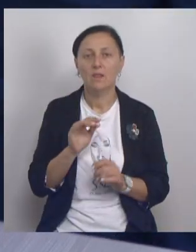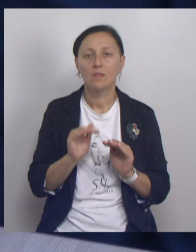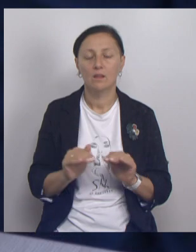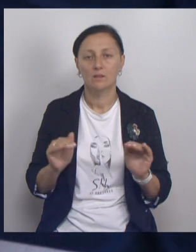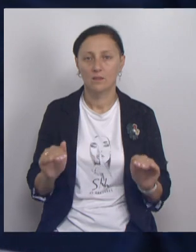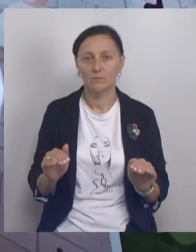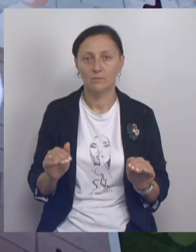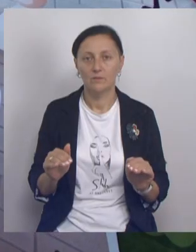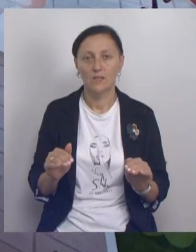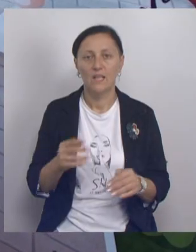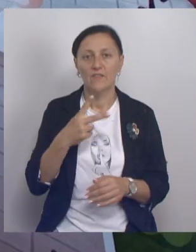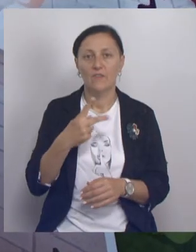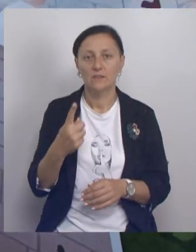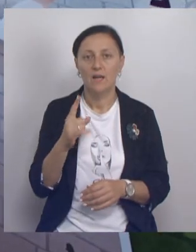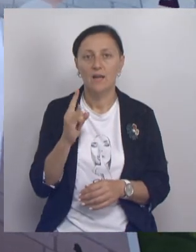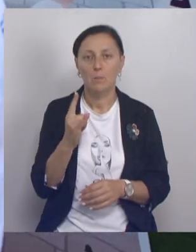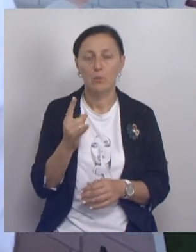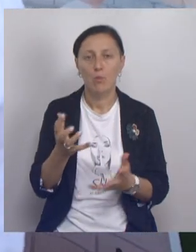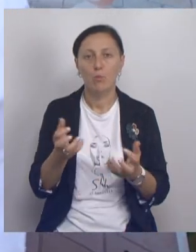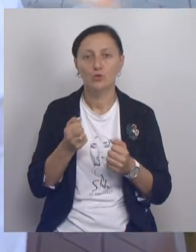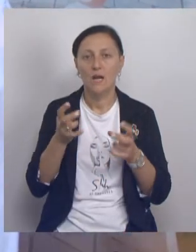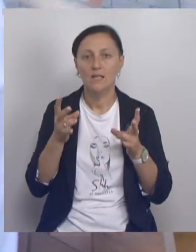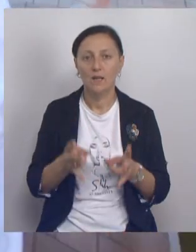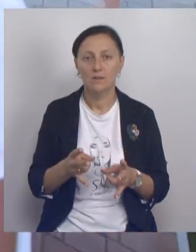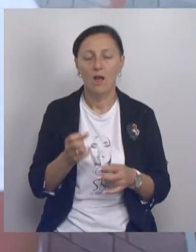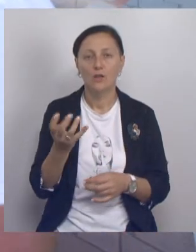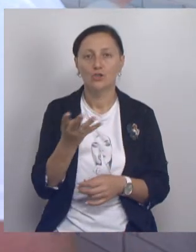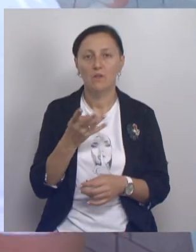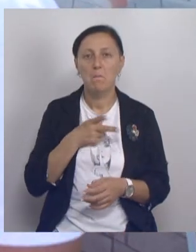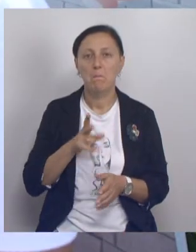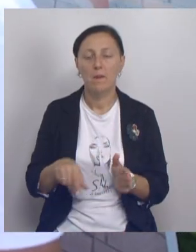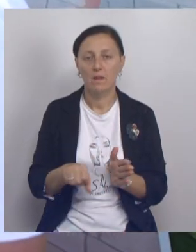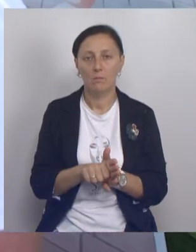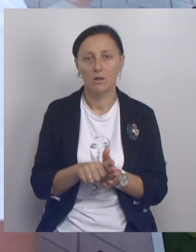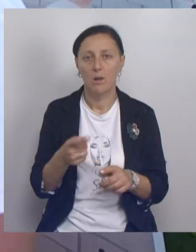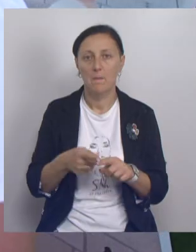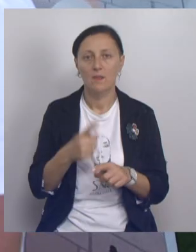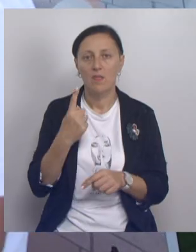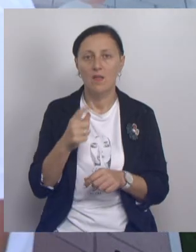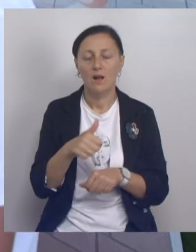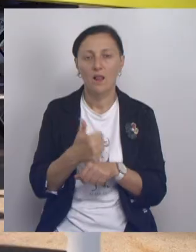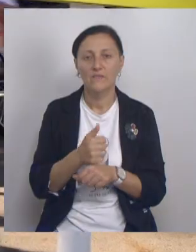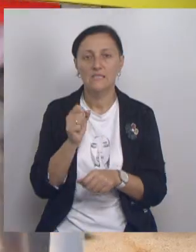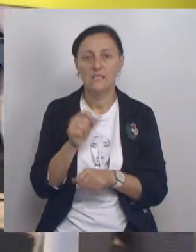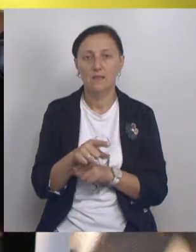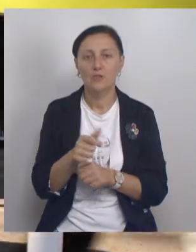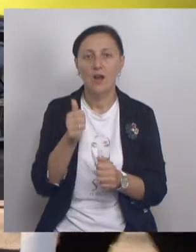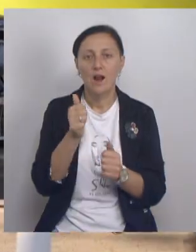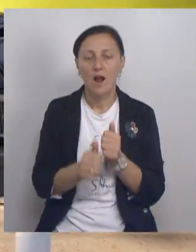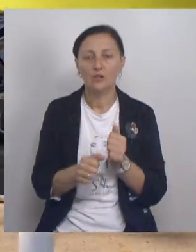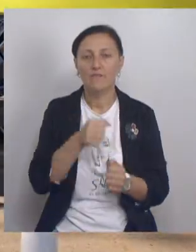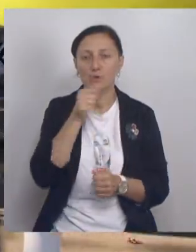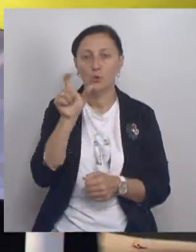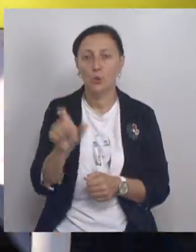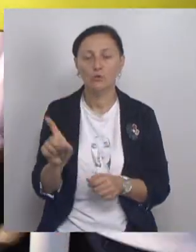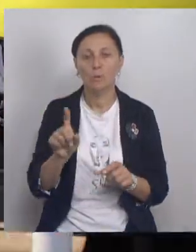дорожного движения. 21 ребенок получил ранения, четверо погибли. Поэтому одна из главных задач каждого взрослого –